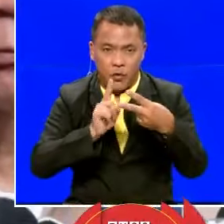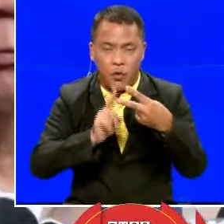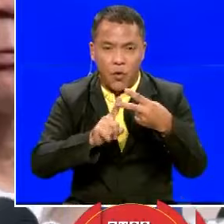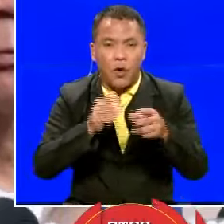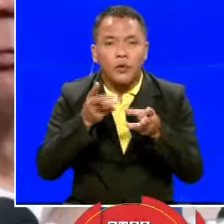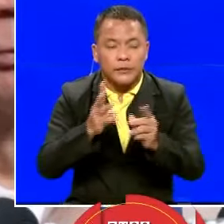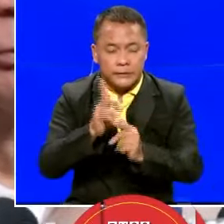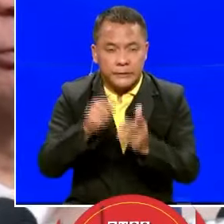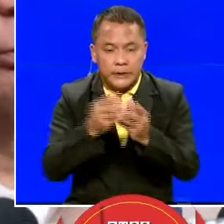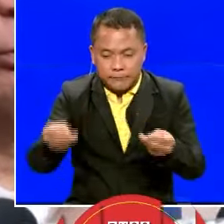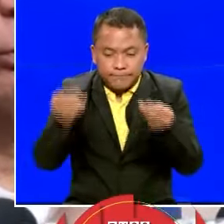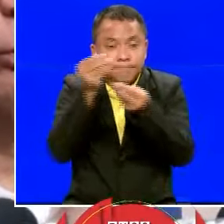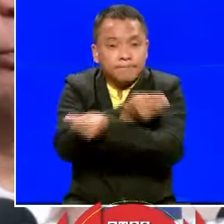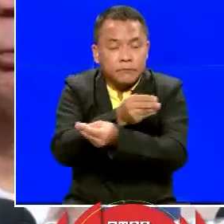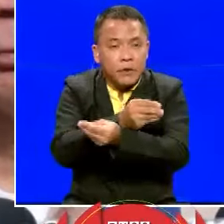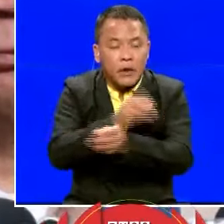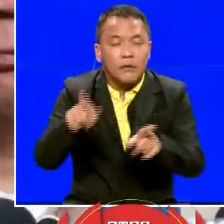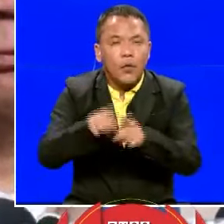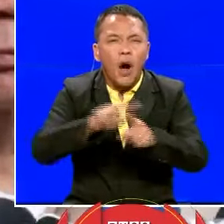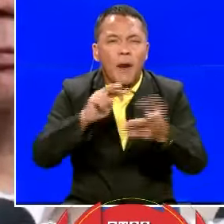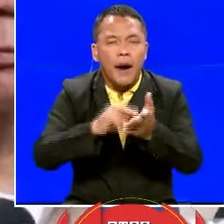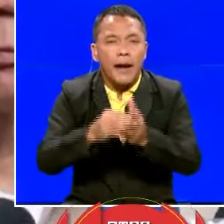ำหนดให้มีการเลือกไข้ก็จะทำให้การ